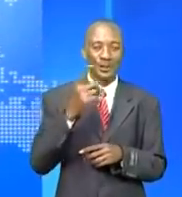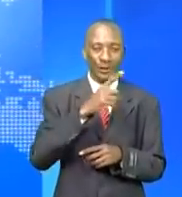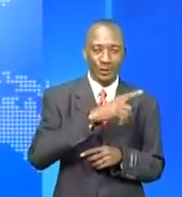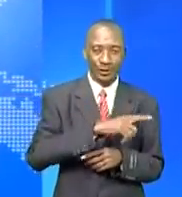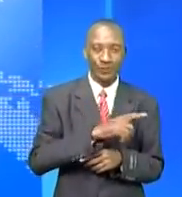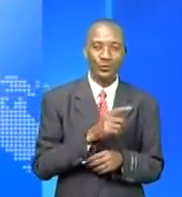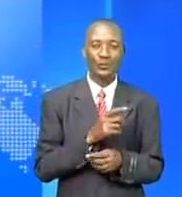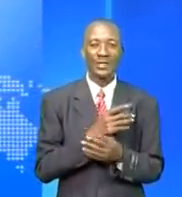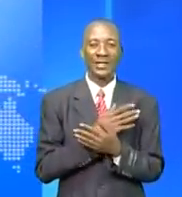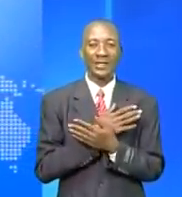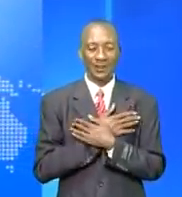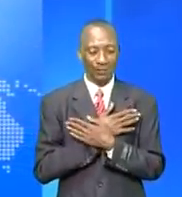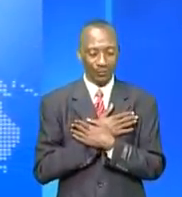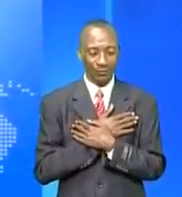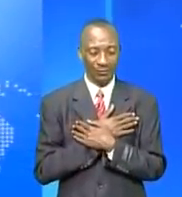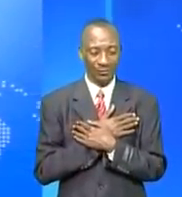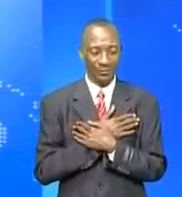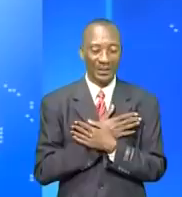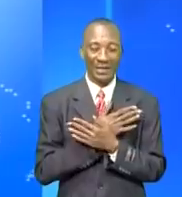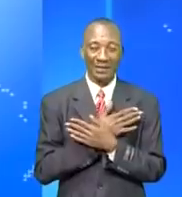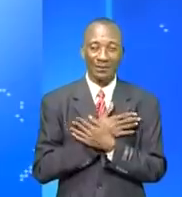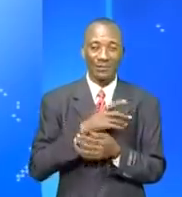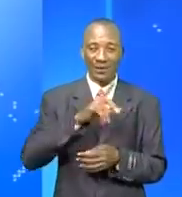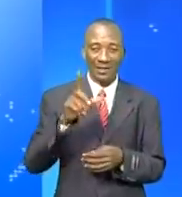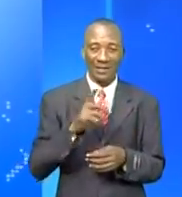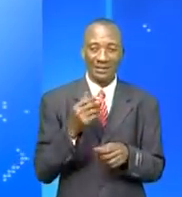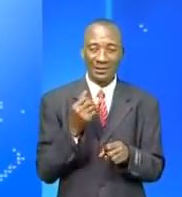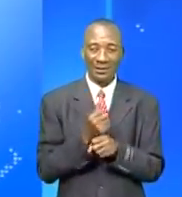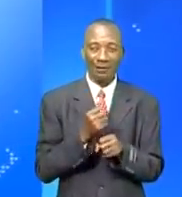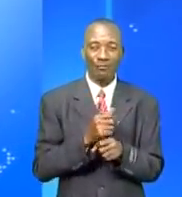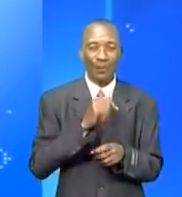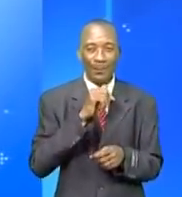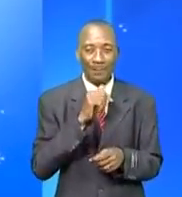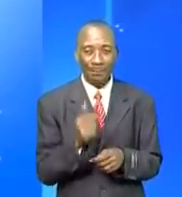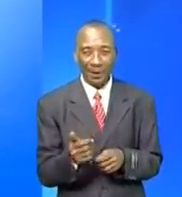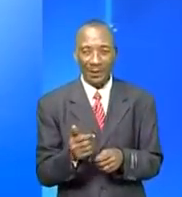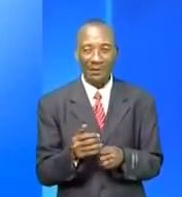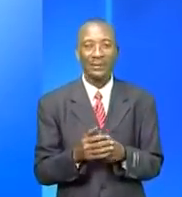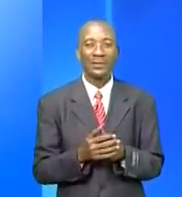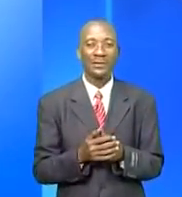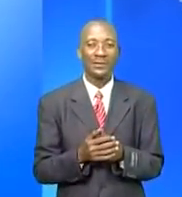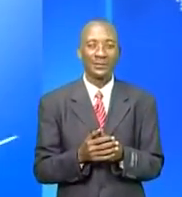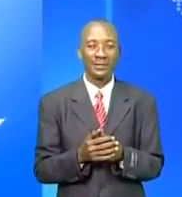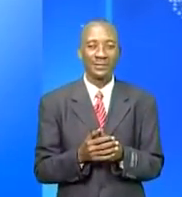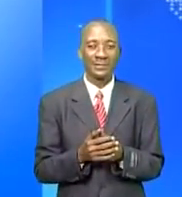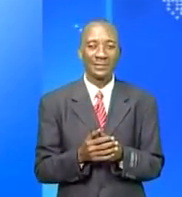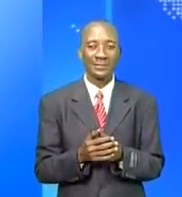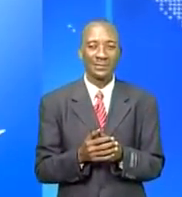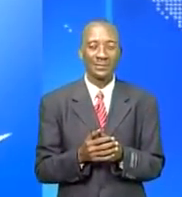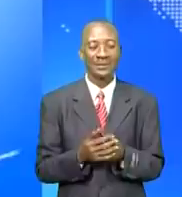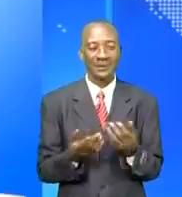Congo, est déclarée chômée et payée sur toute l'étendue du territoire national. Signé